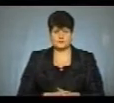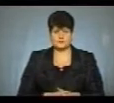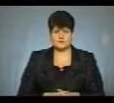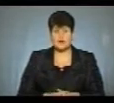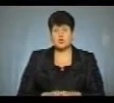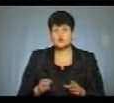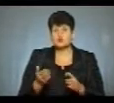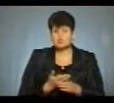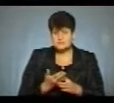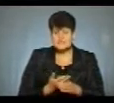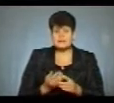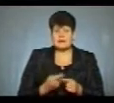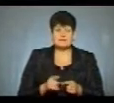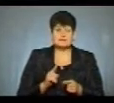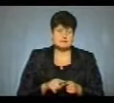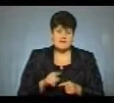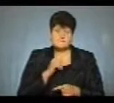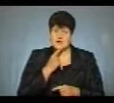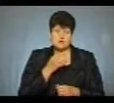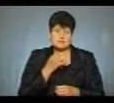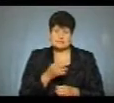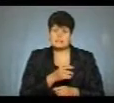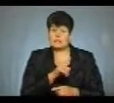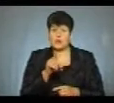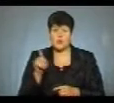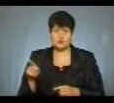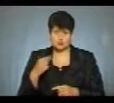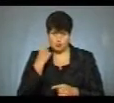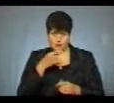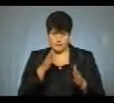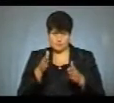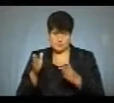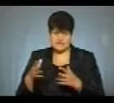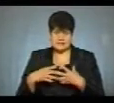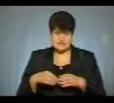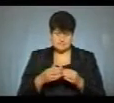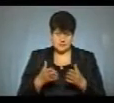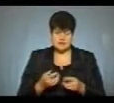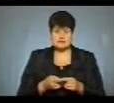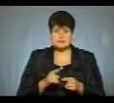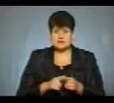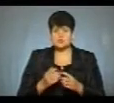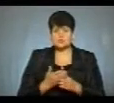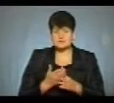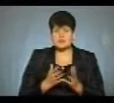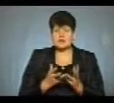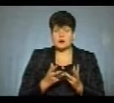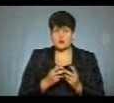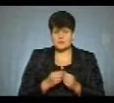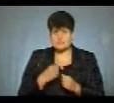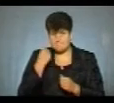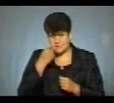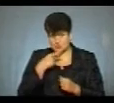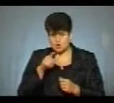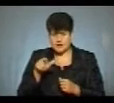Власне, субсидія – це важко сказати для кожної персональної сім'ї, бо це є субсидія, вираховується для персонально